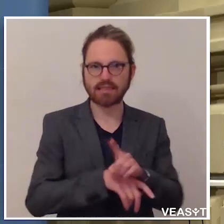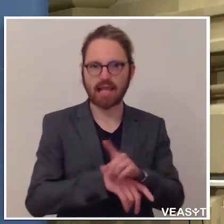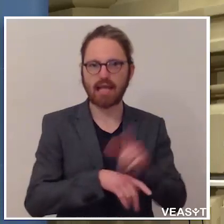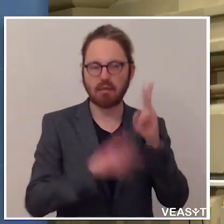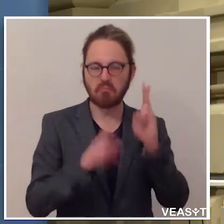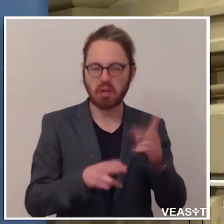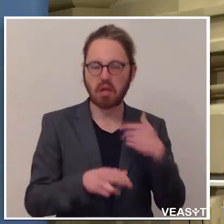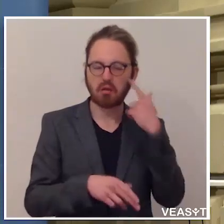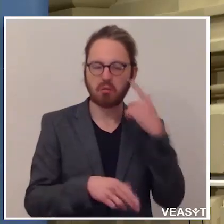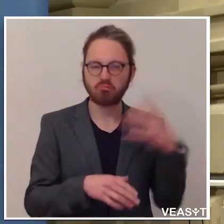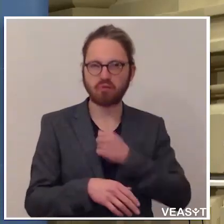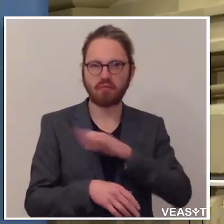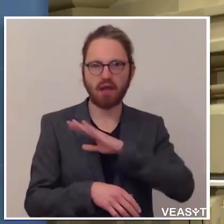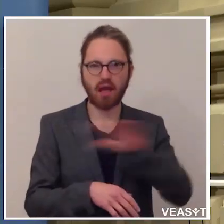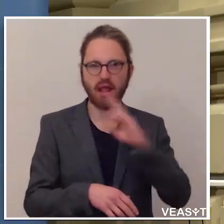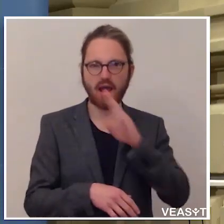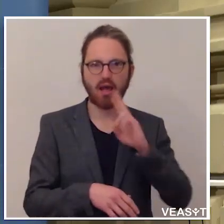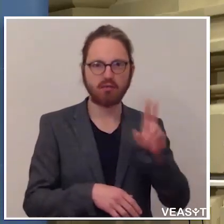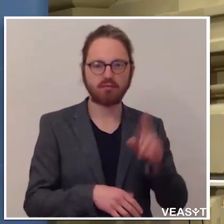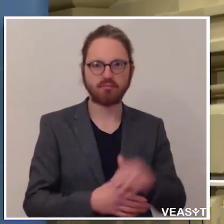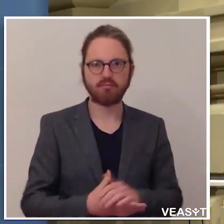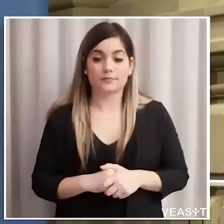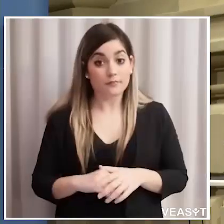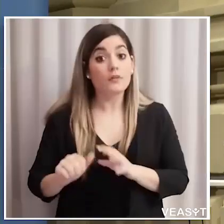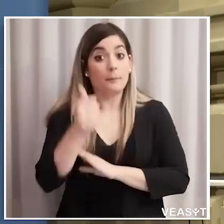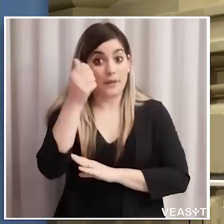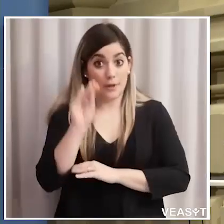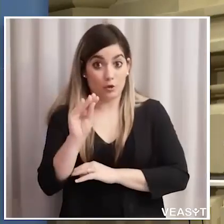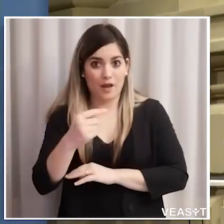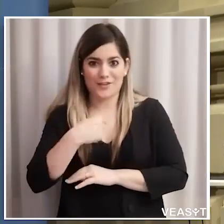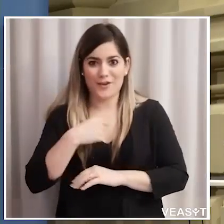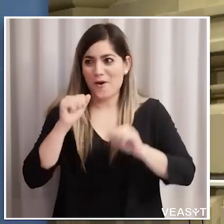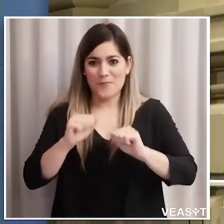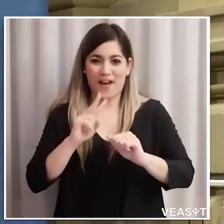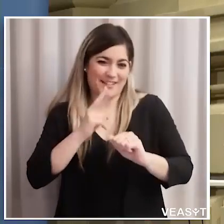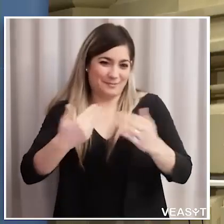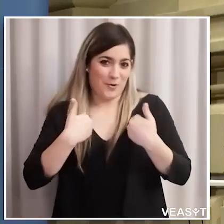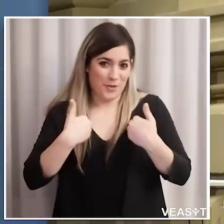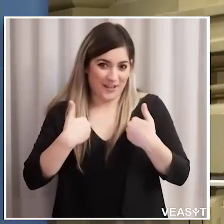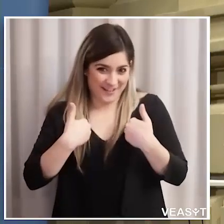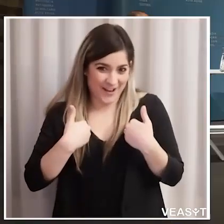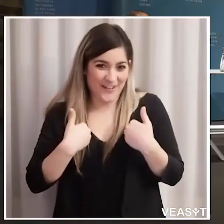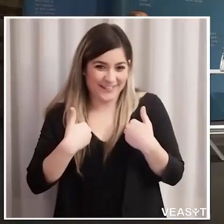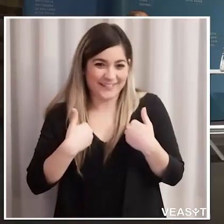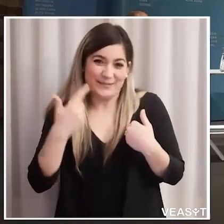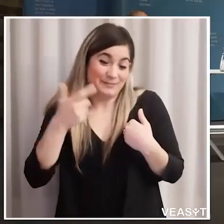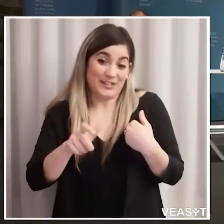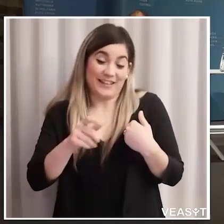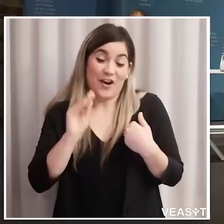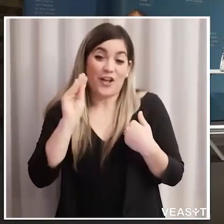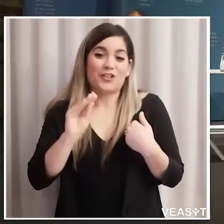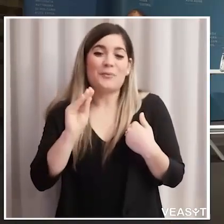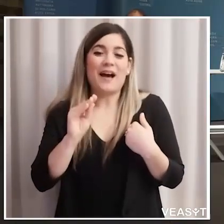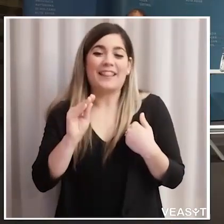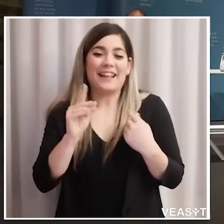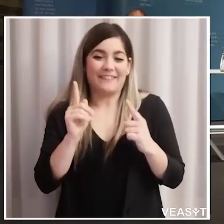alle beantworten können. La prima domanda la posso anche dare la risposta io e me lo permetto, perché una domanda